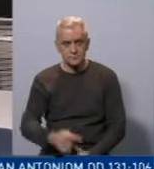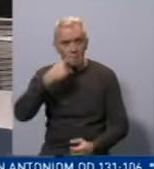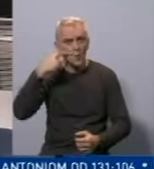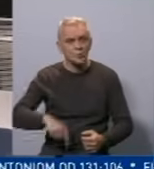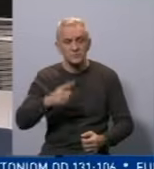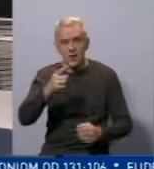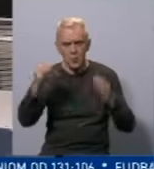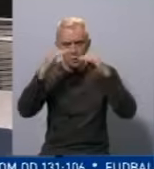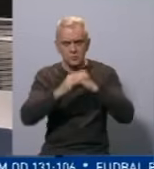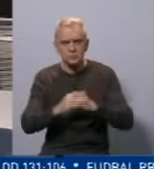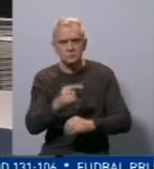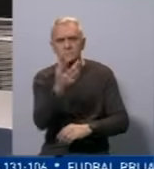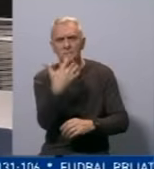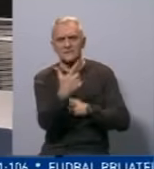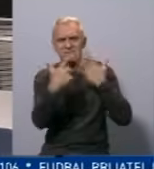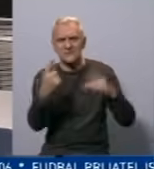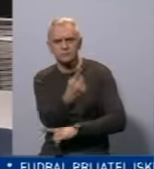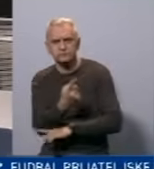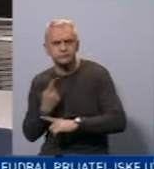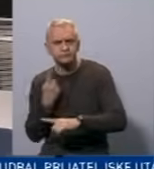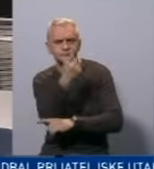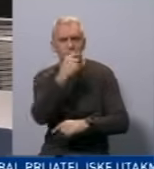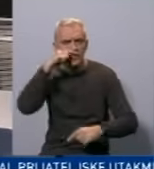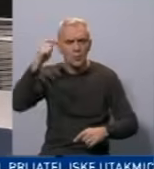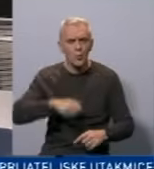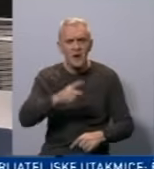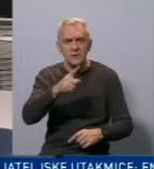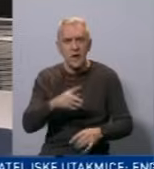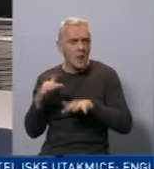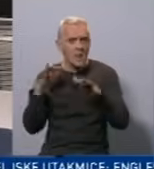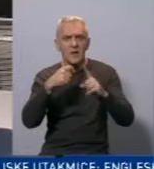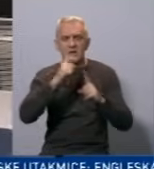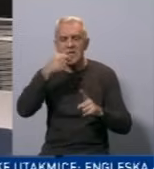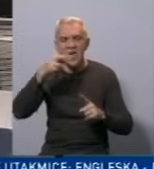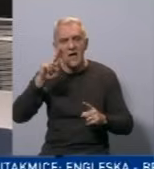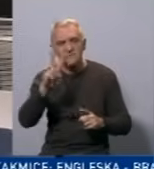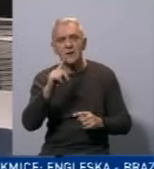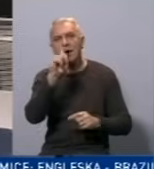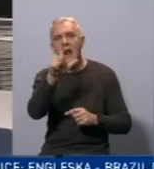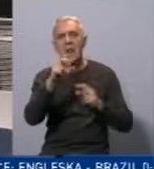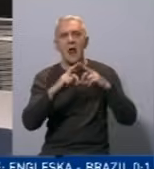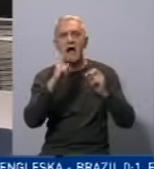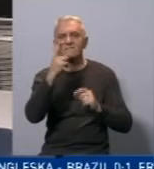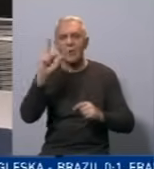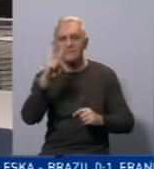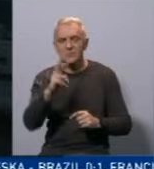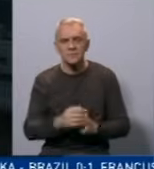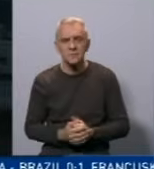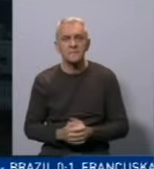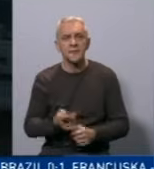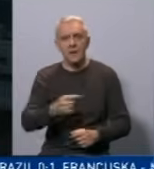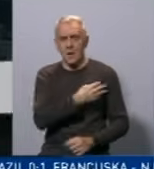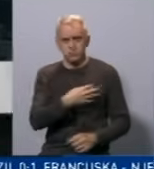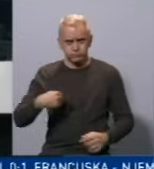Rusija je tokom noći lansirala 57 projektila na Ukrajinu. Napadnuti su Kijev i regija Lavov na zapadu zemlje.